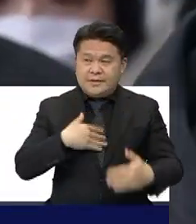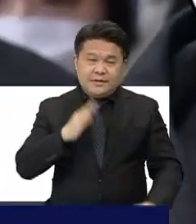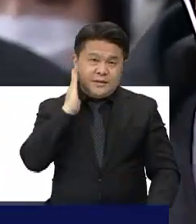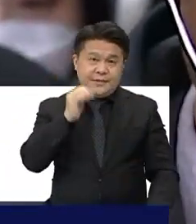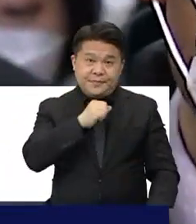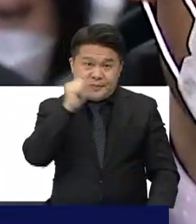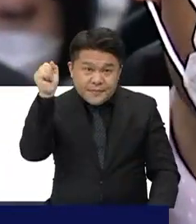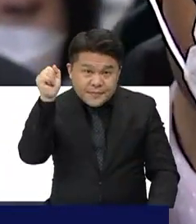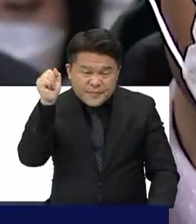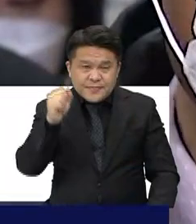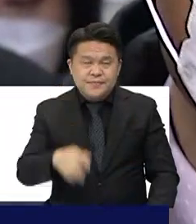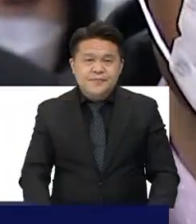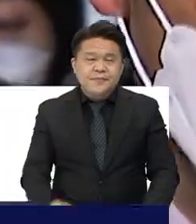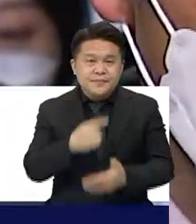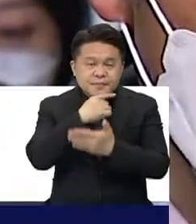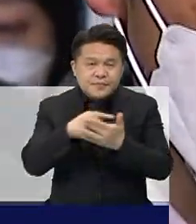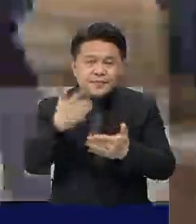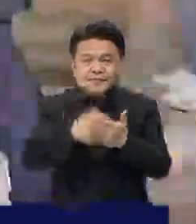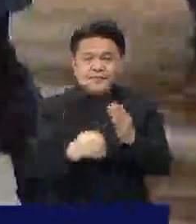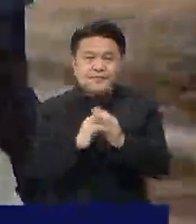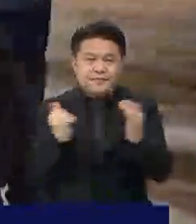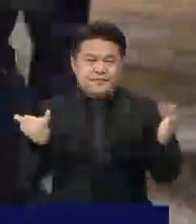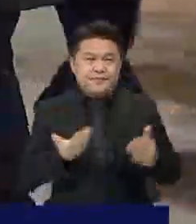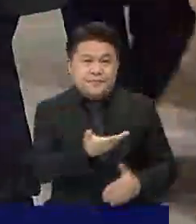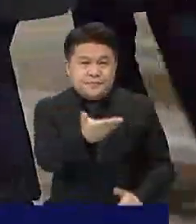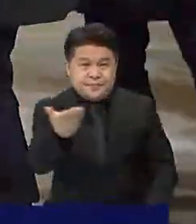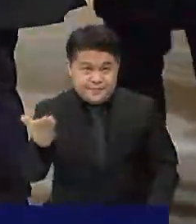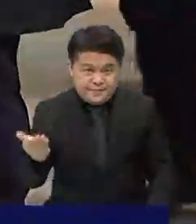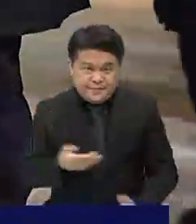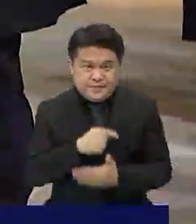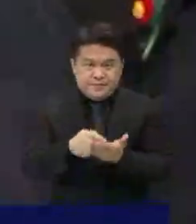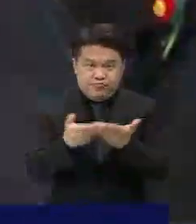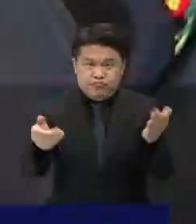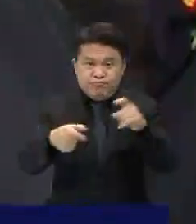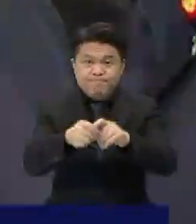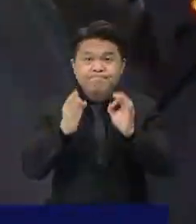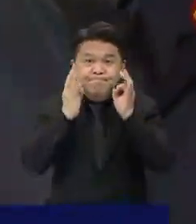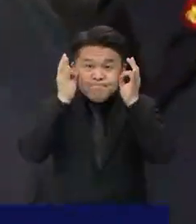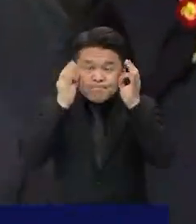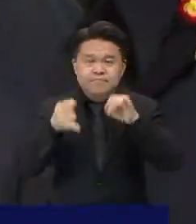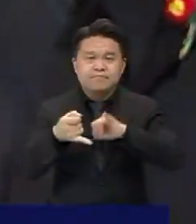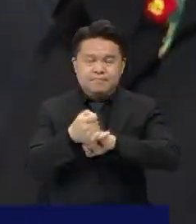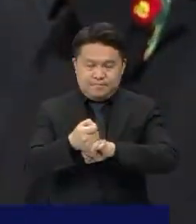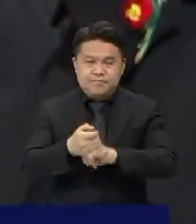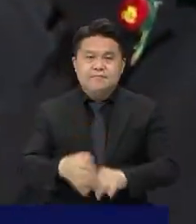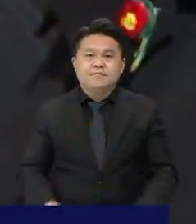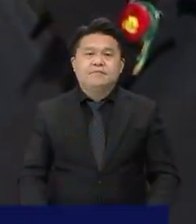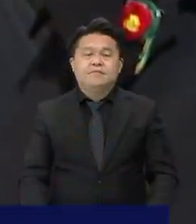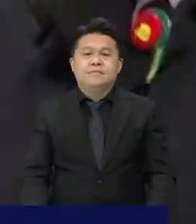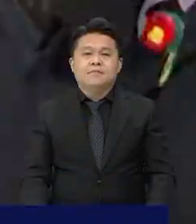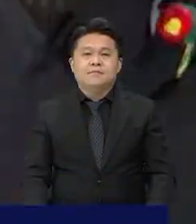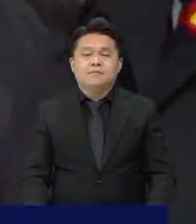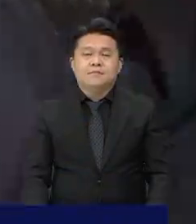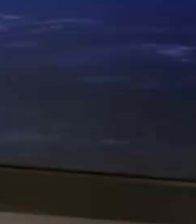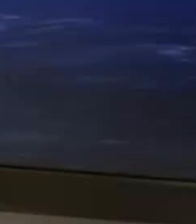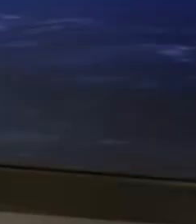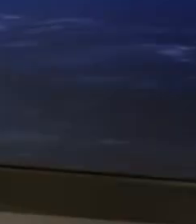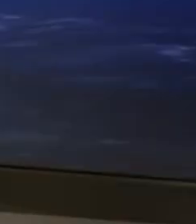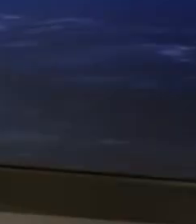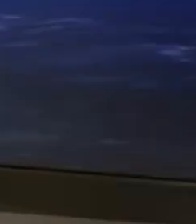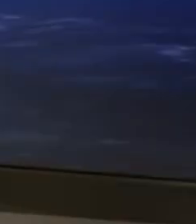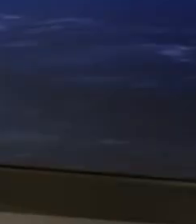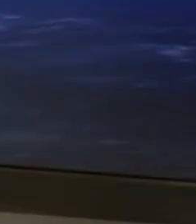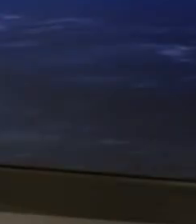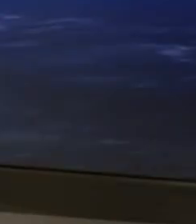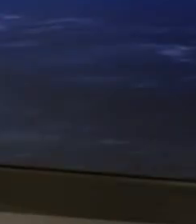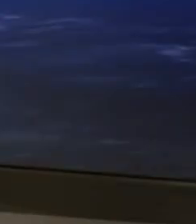유족들에게 합당한 보상이 이루어지도록 최대한 노력하겠다고 약속한 바 있습니다. SBS 조윤아입니다.